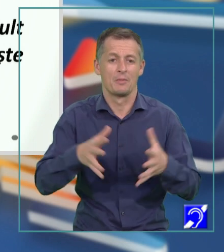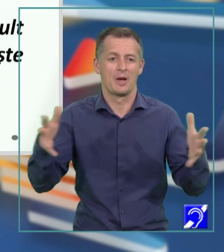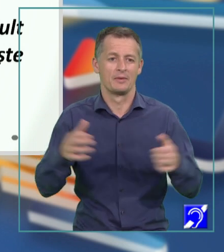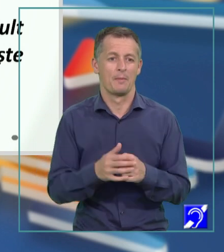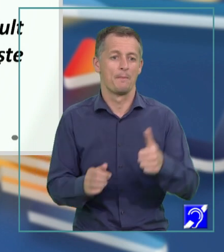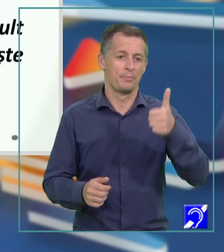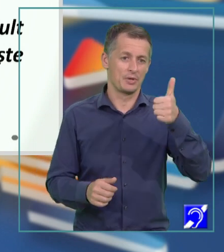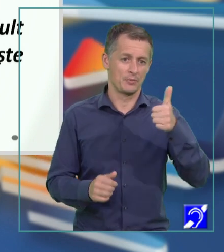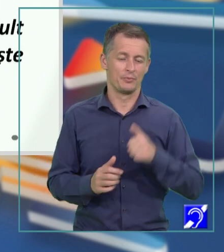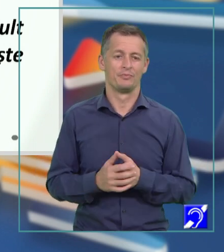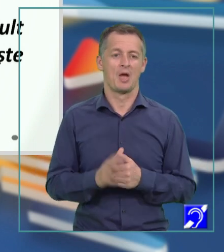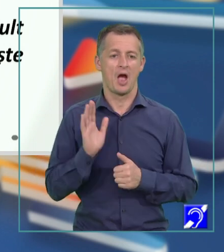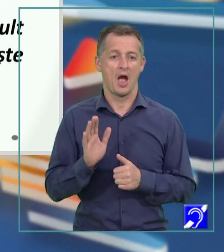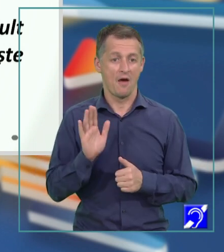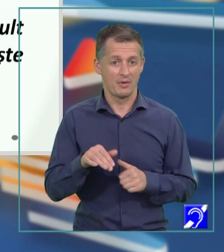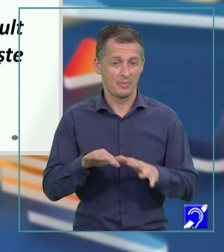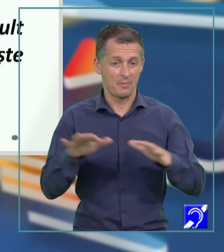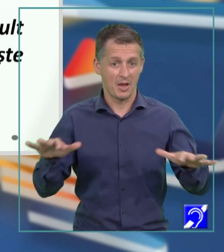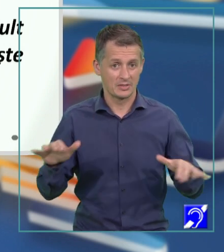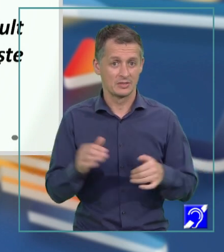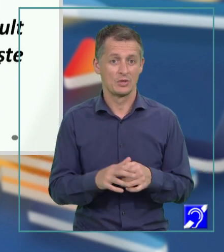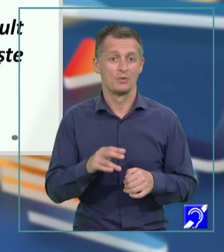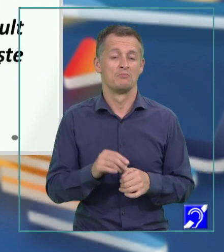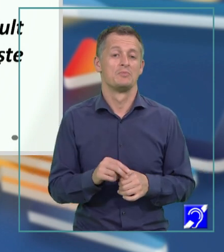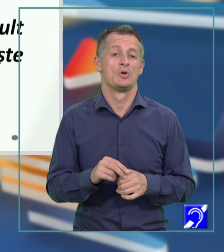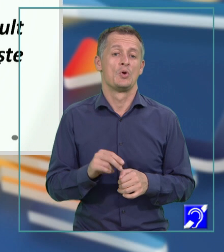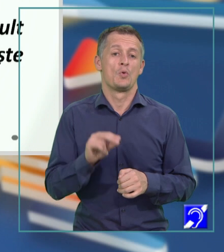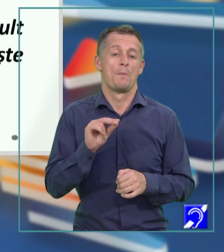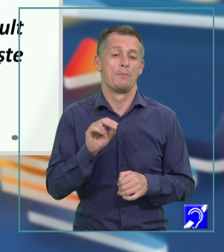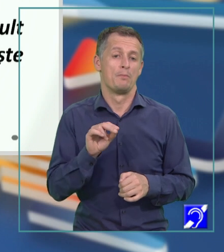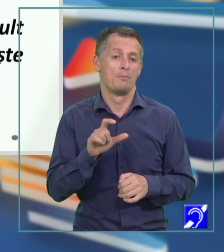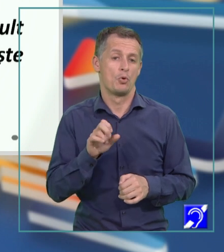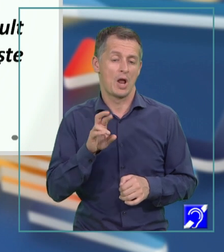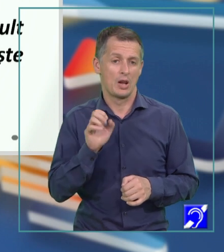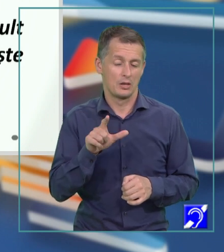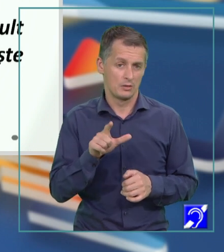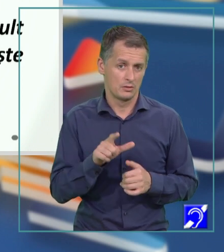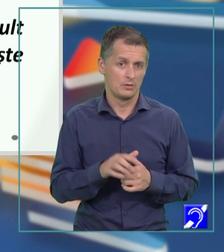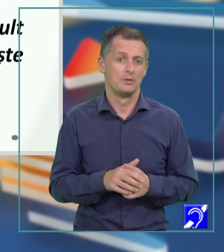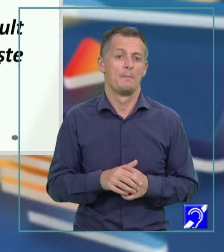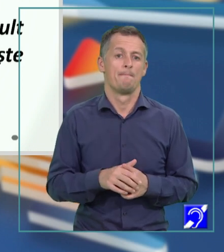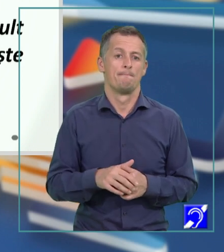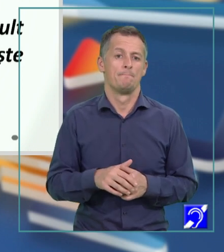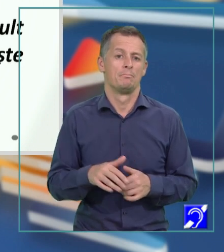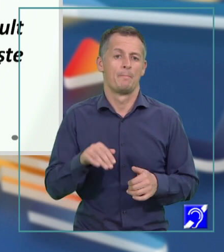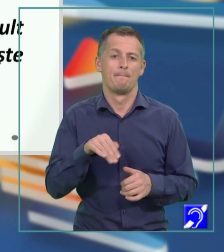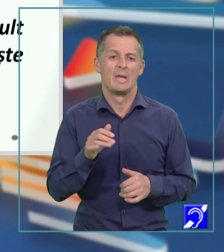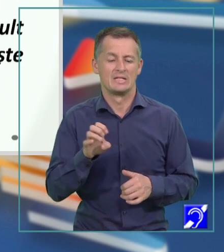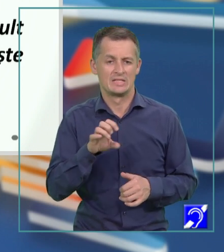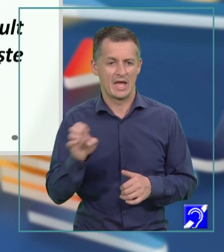enunț. Îl avem pe masă cu pluralul mese, da, pe care l-am întâlnit mai devreme la